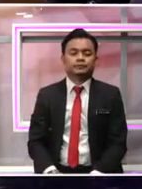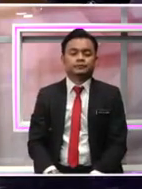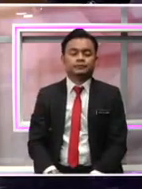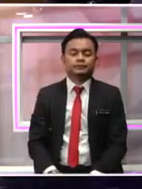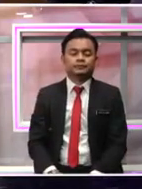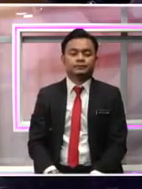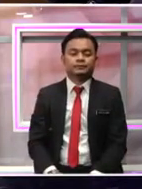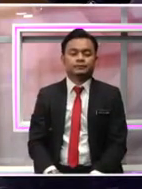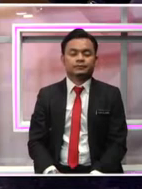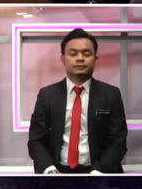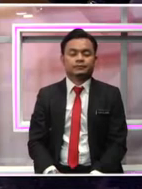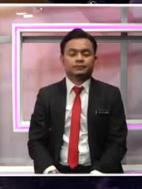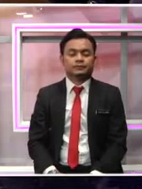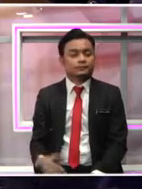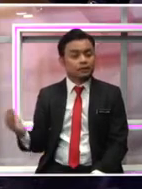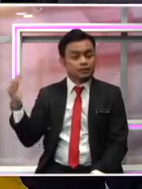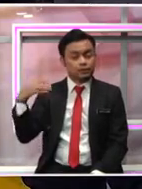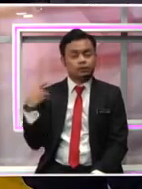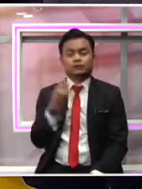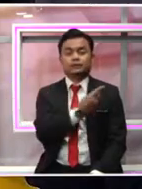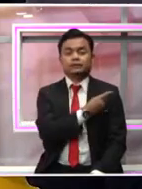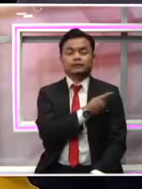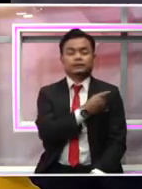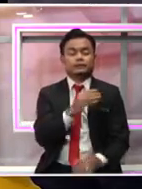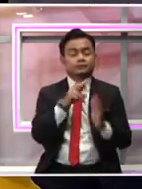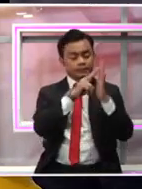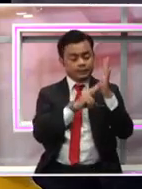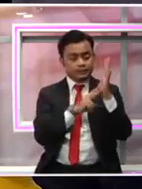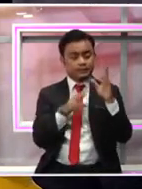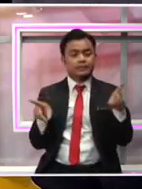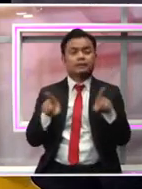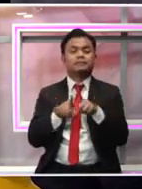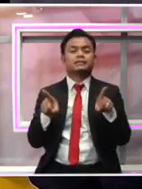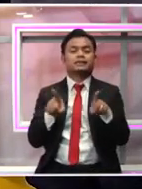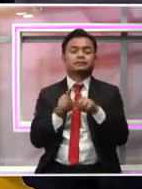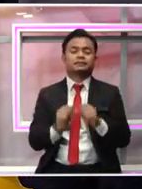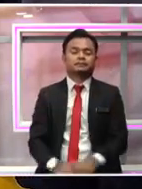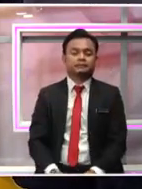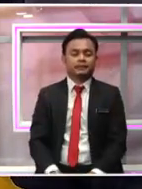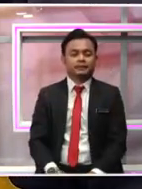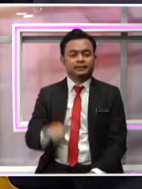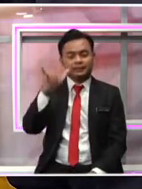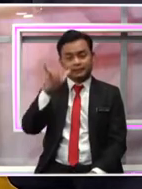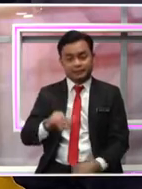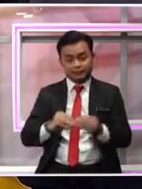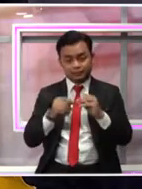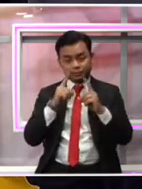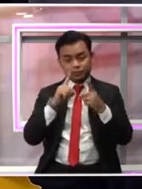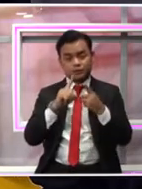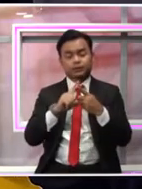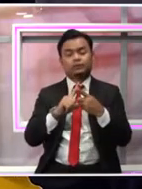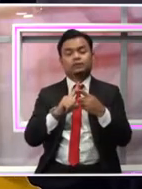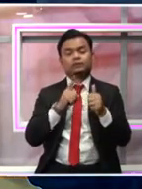je Ayo kita membaca bersama-sama oke yang pertama kita baca